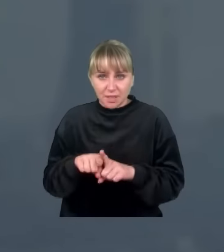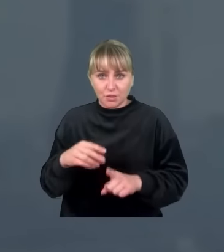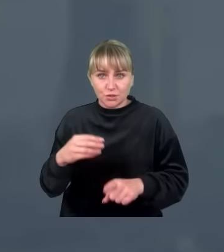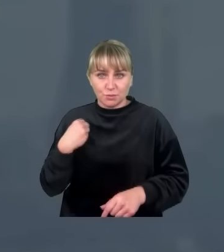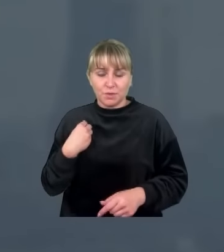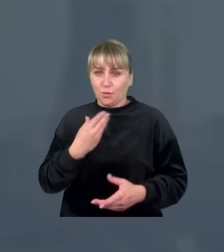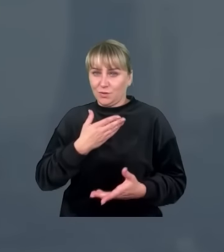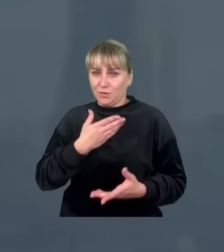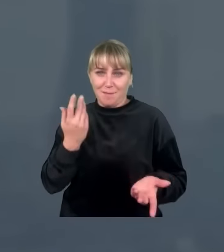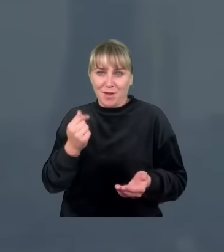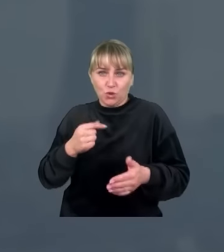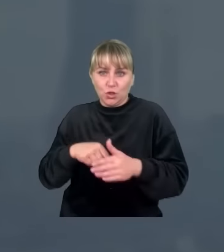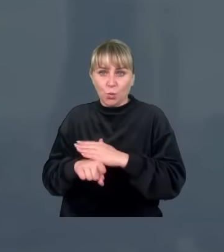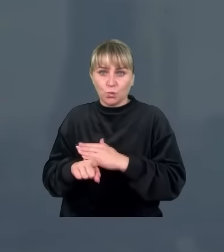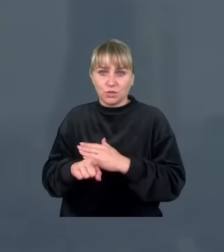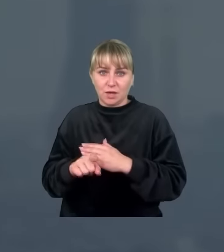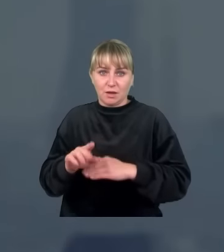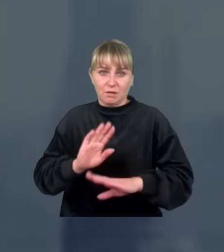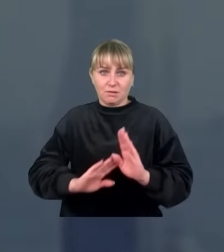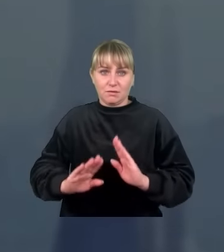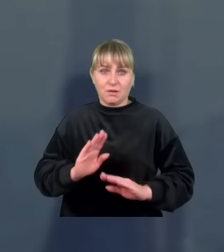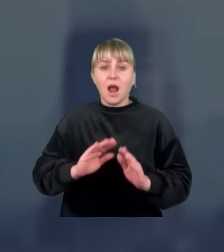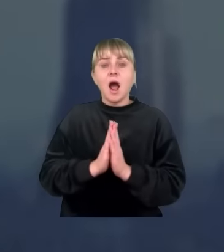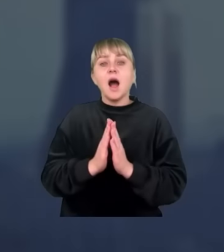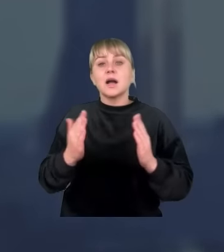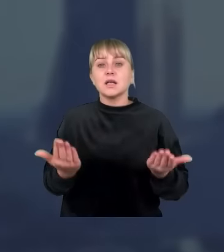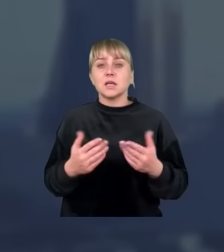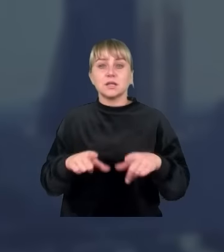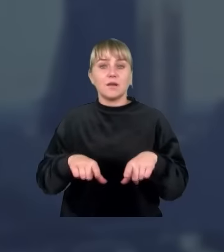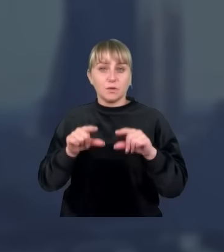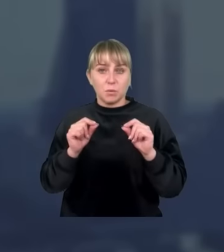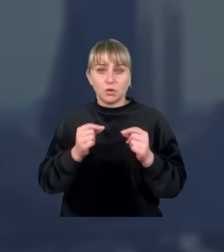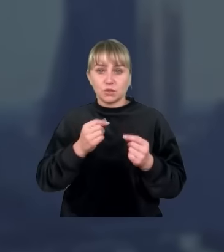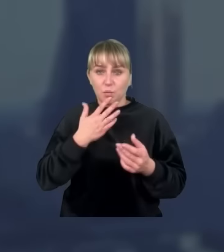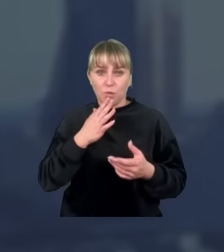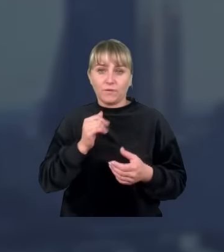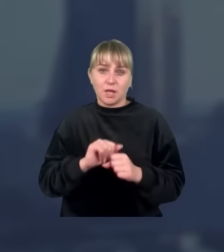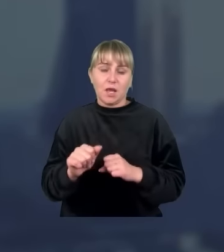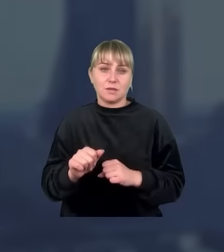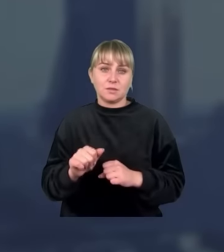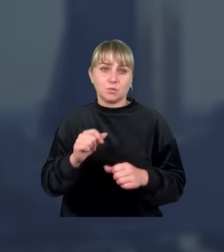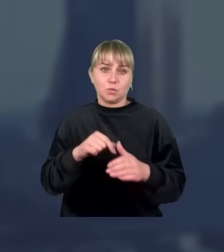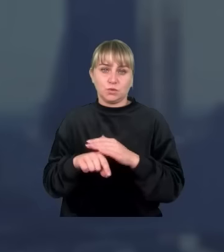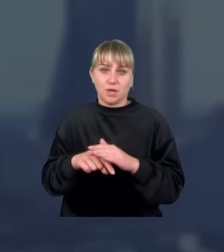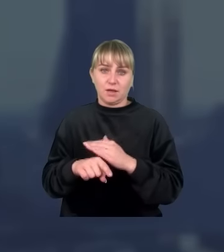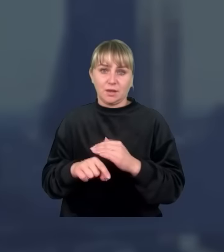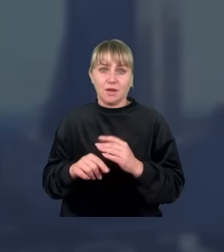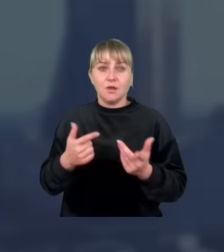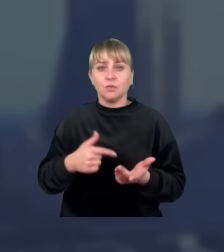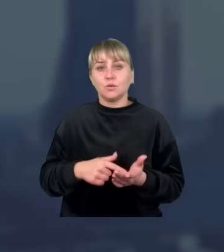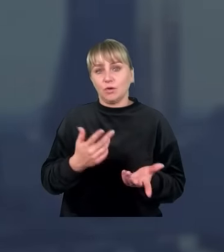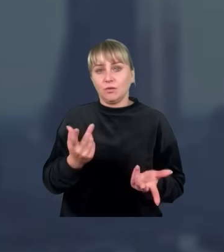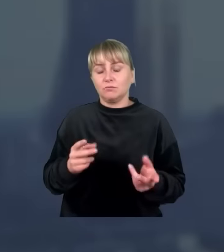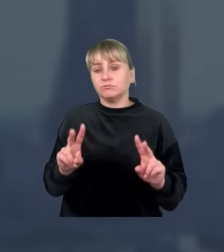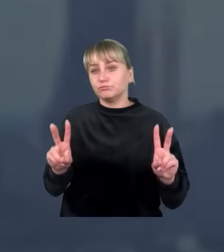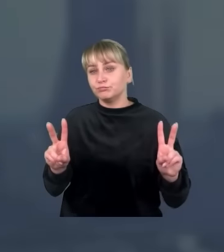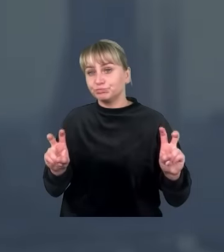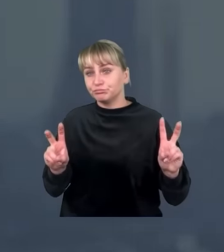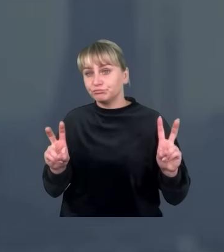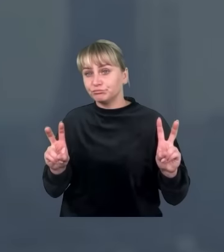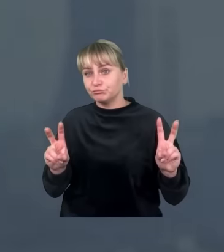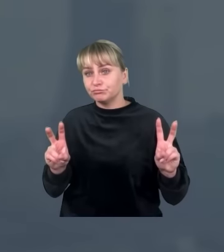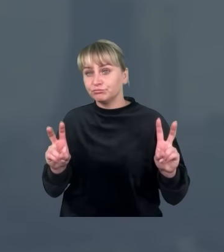No ale to Gazeta Wyborcza uważa, że ucieka, żeby wziął odpowiedzialność. Ale to świadczy taki cytat o tym, że to jest